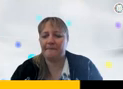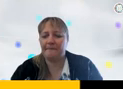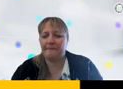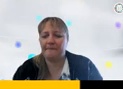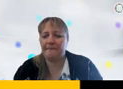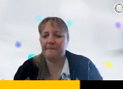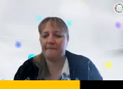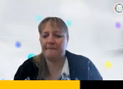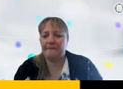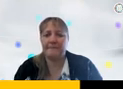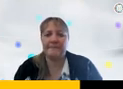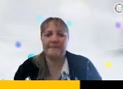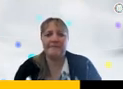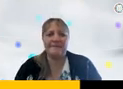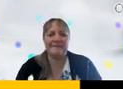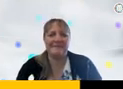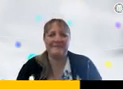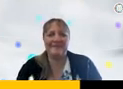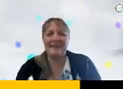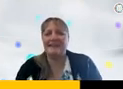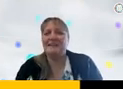viele, viele Codi-Schulen.